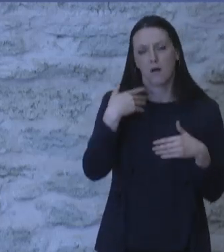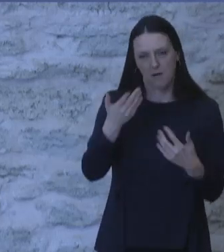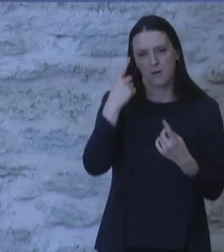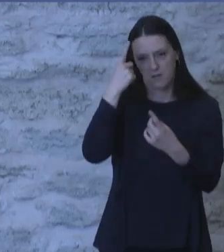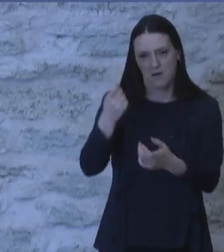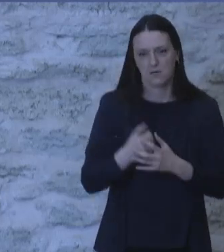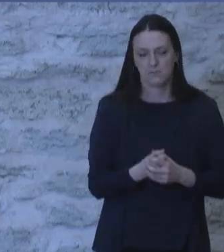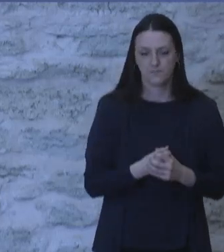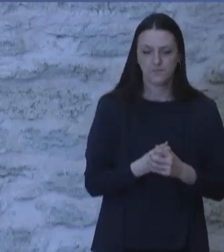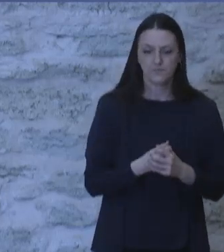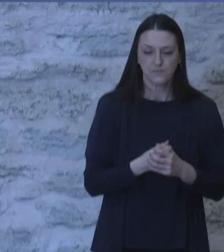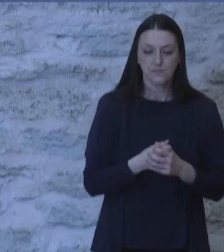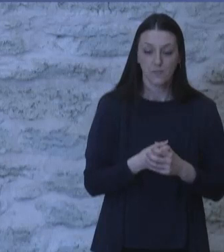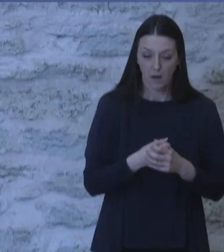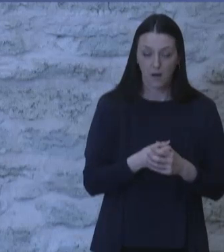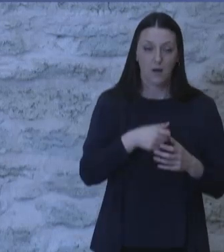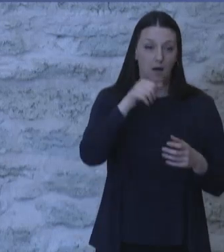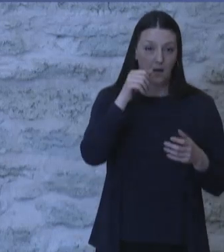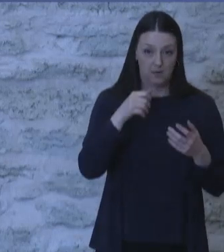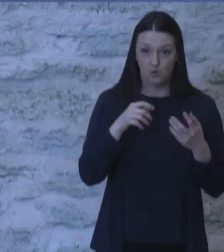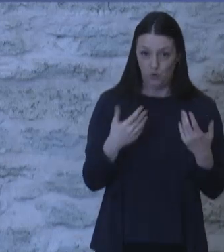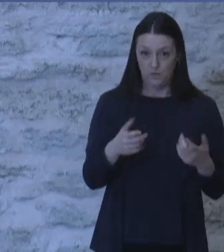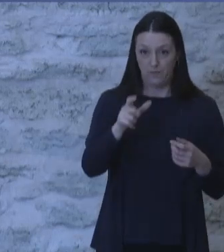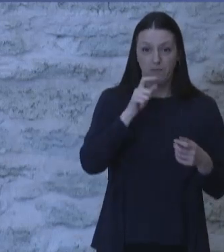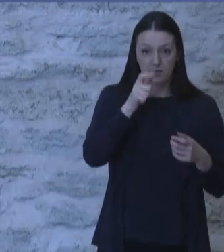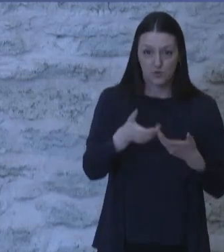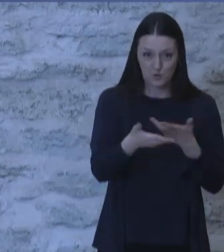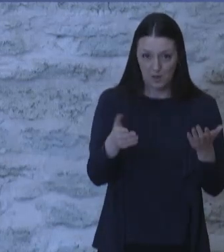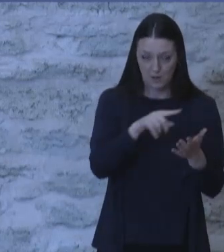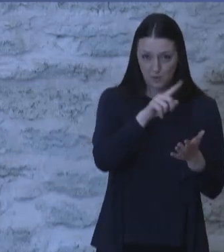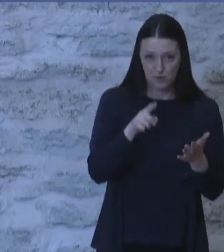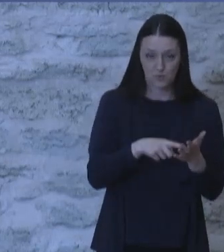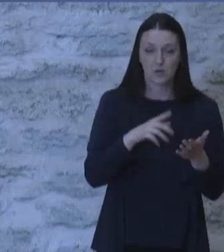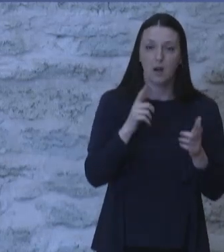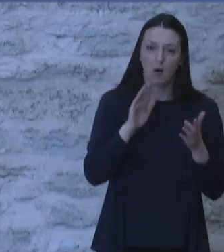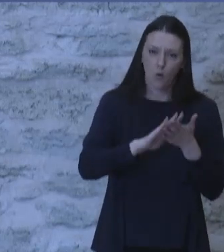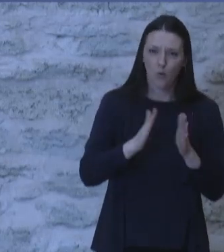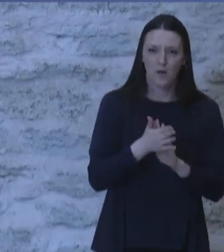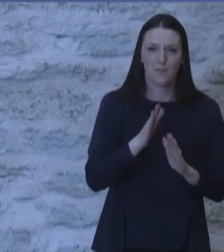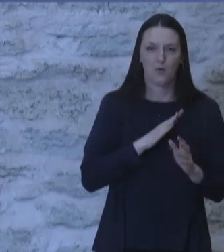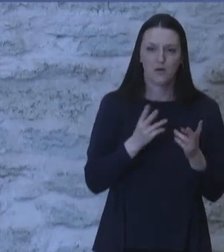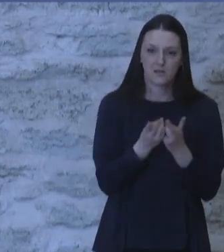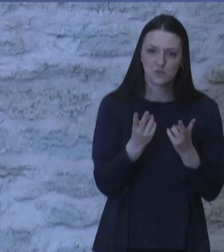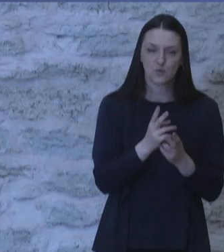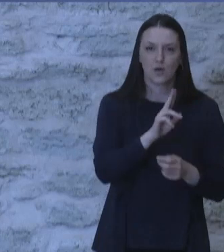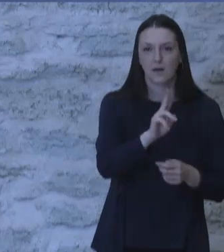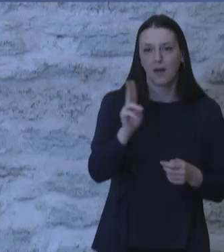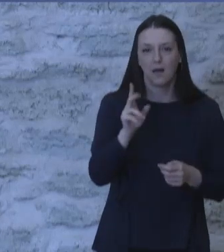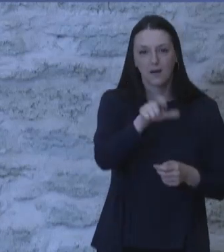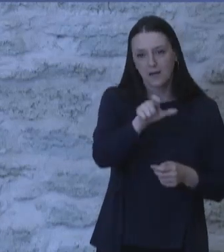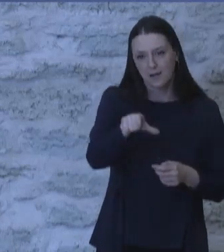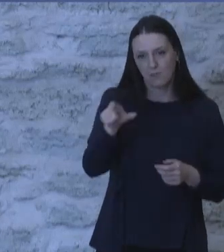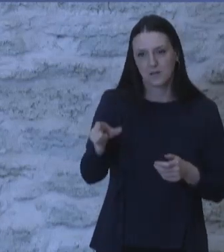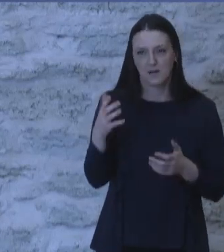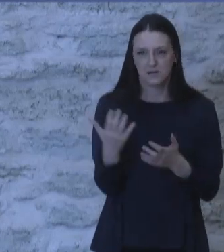Gruuse oli tõesti eile otsus see konsensuslik otsus, et need inimesed, kes siis kellel täitub see nii